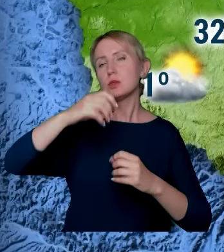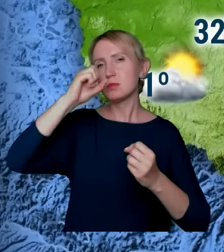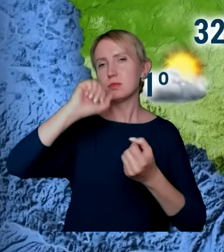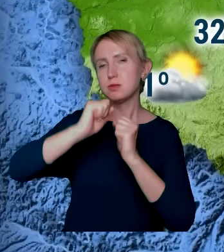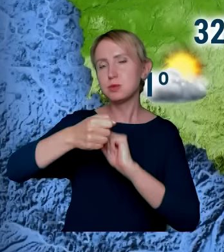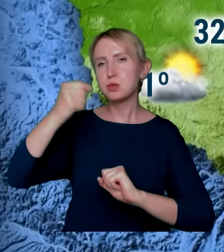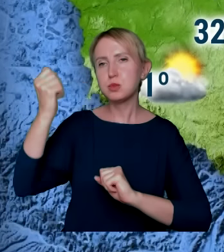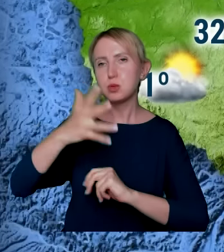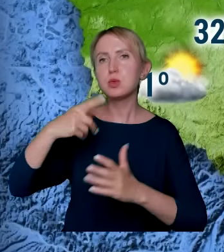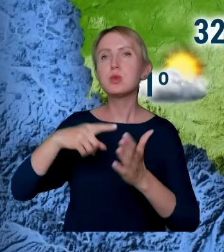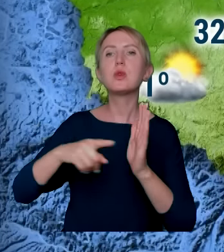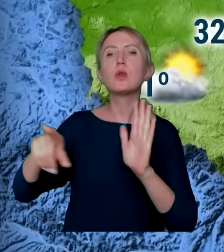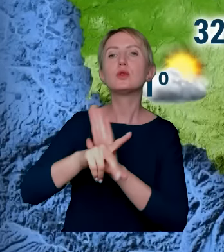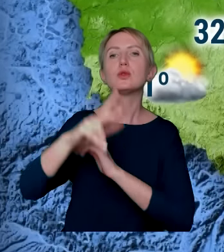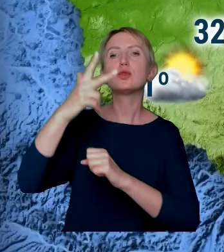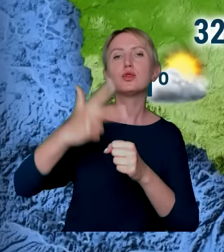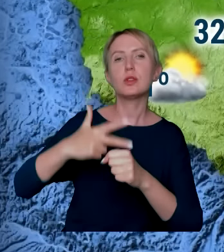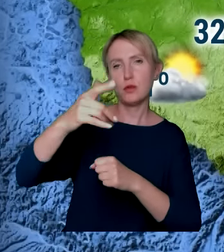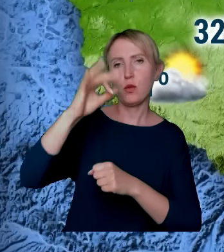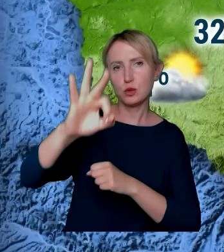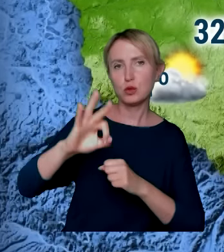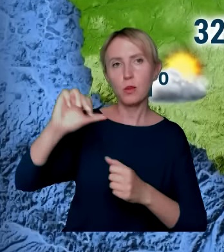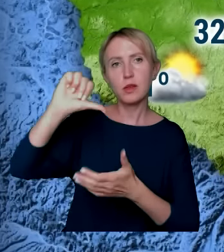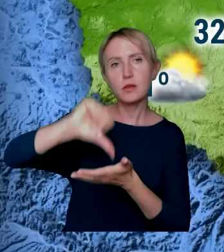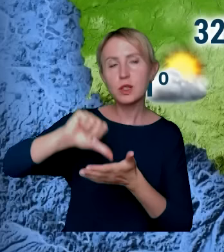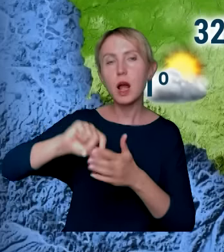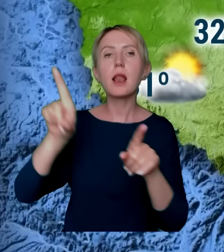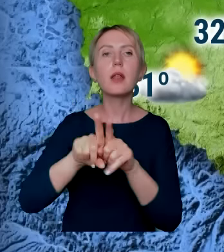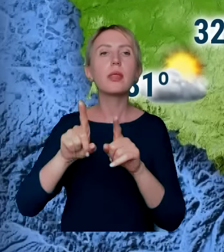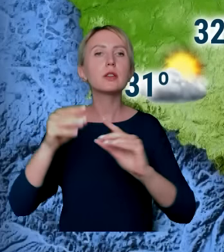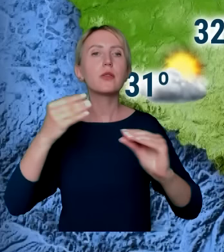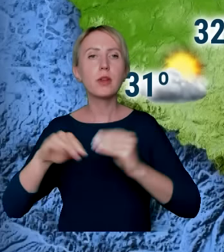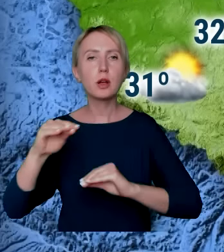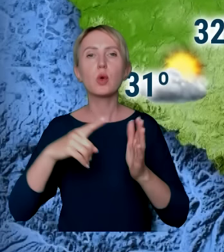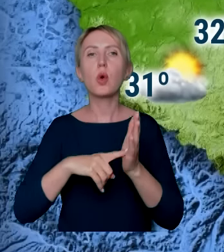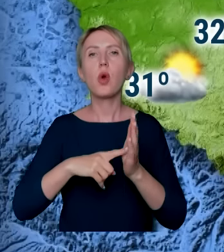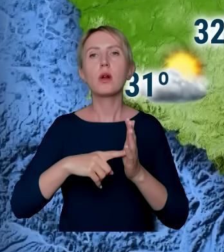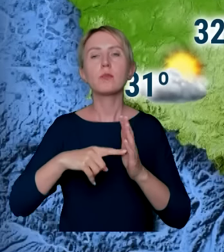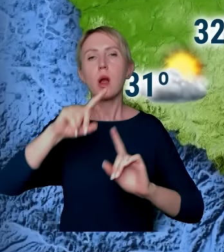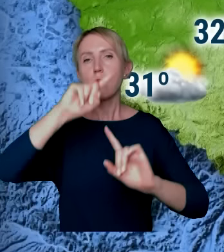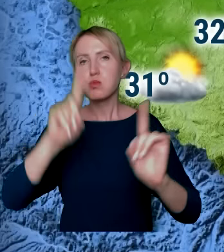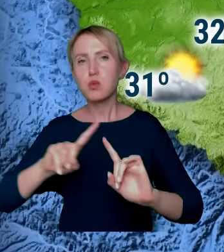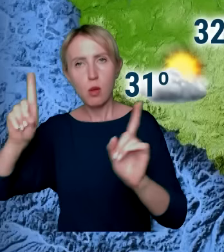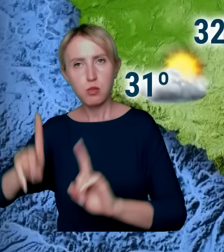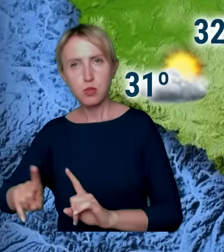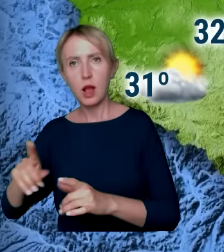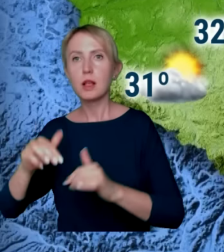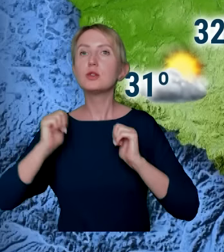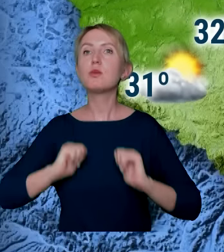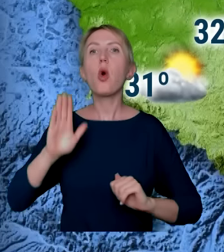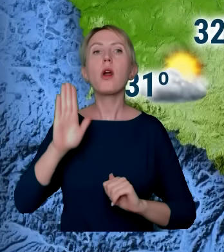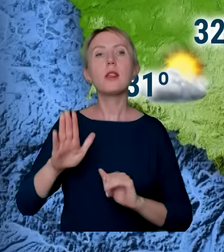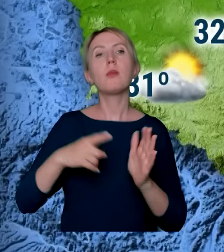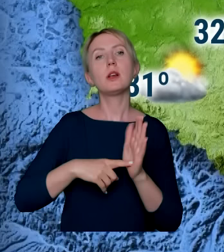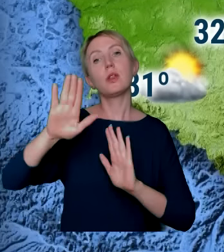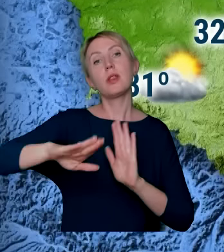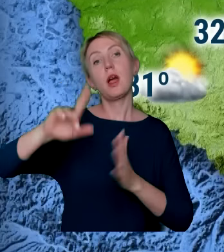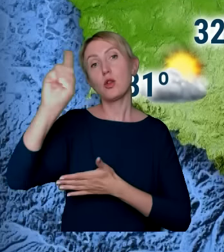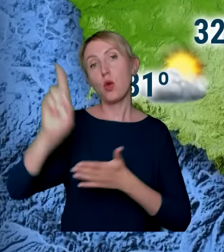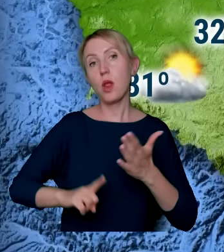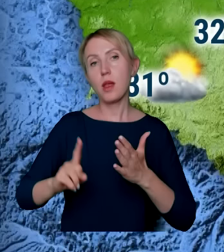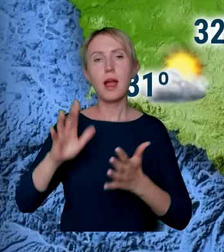upalnie do 32 stopni w centrum kraju, ale w większości regionów prognozujemy przelotne burze. Nieco spokojniej powinno być na Dolnym Śląsku i na